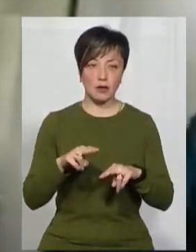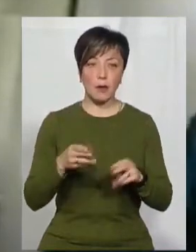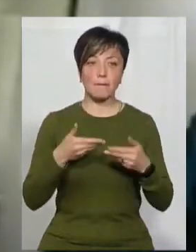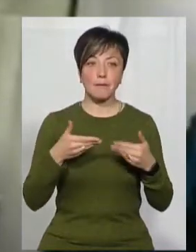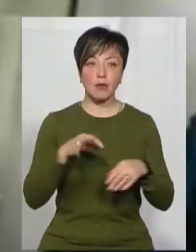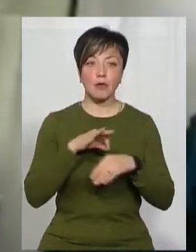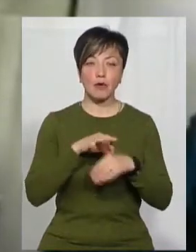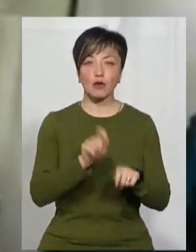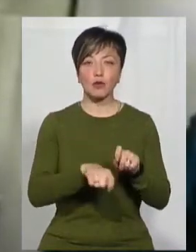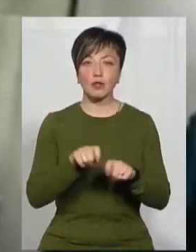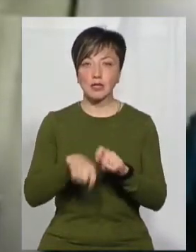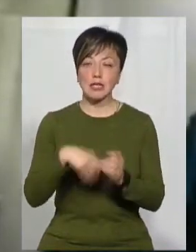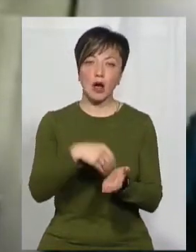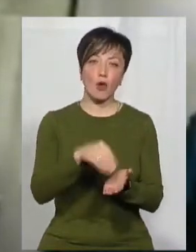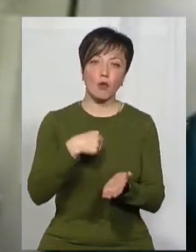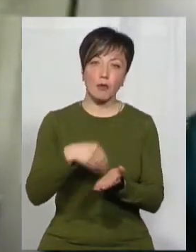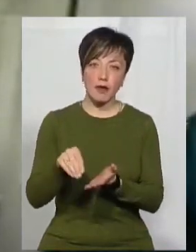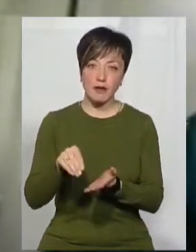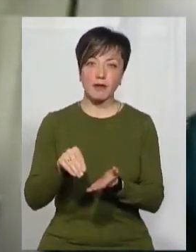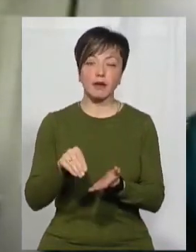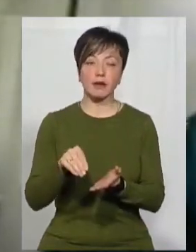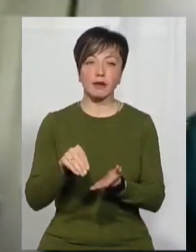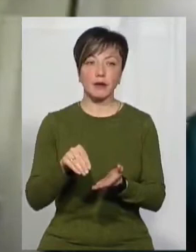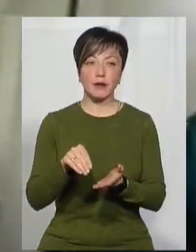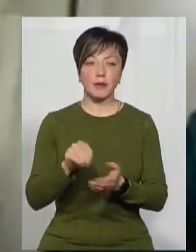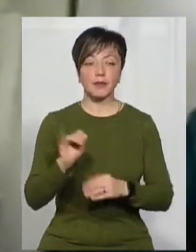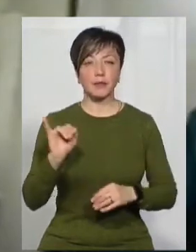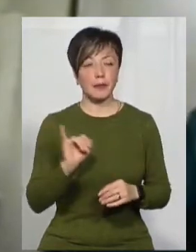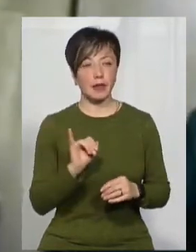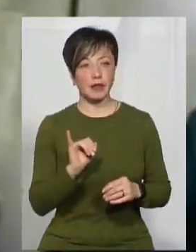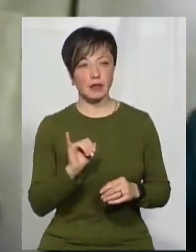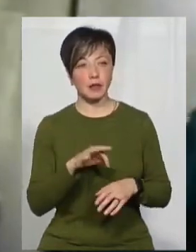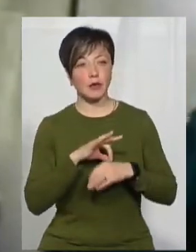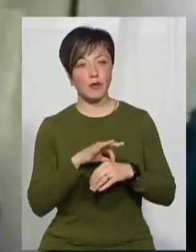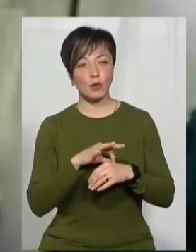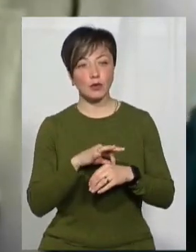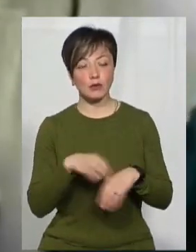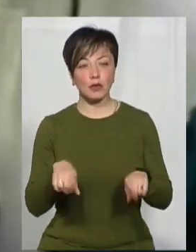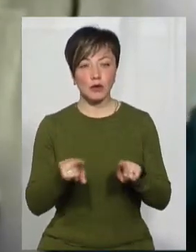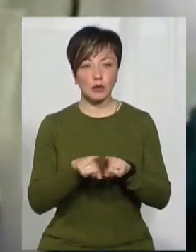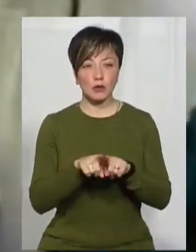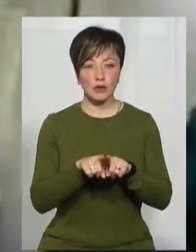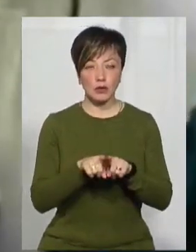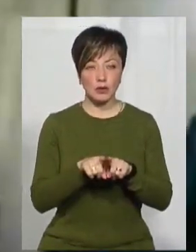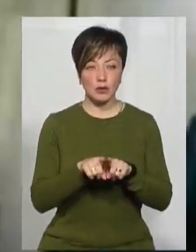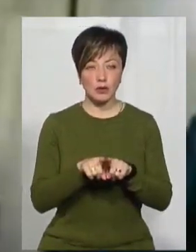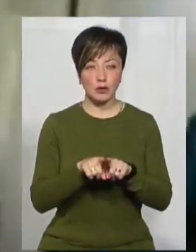Ми проводимо моніторинг закупівель і проводимо таку верифікацію